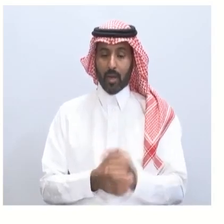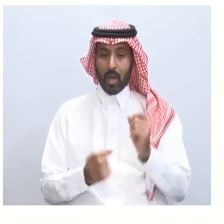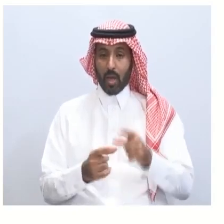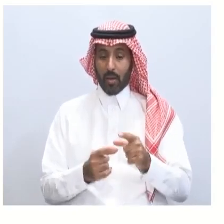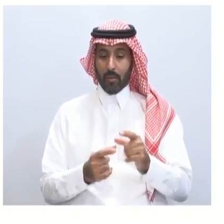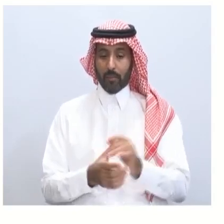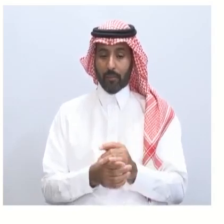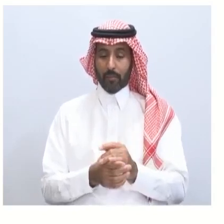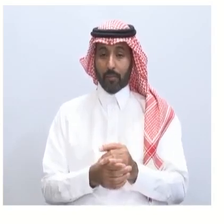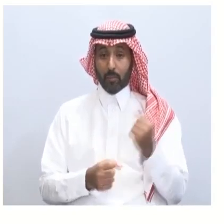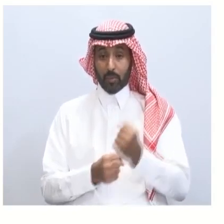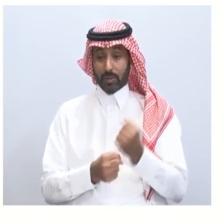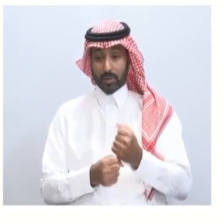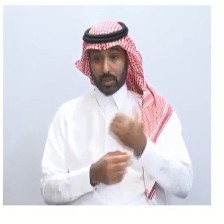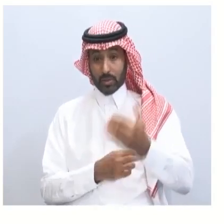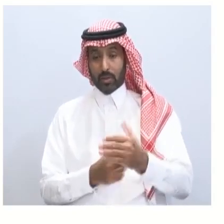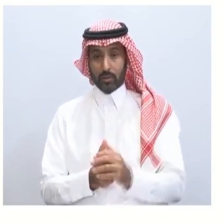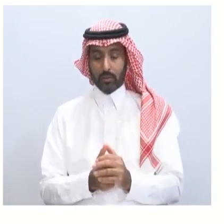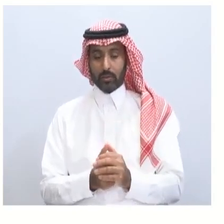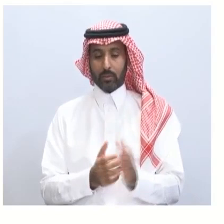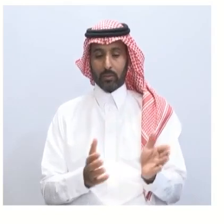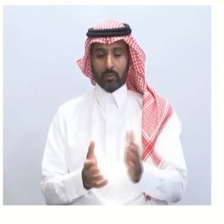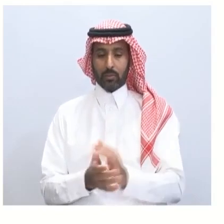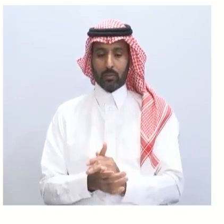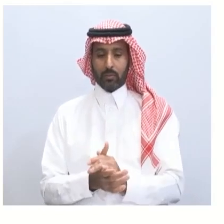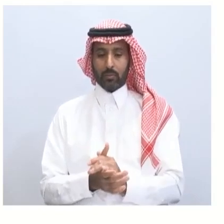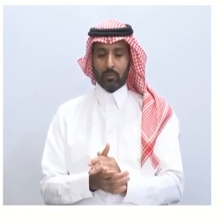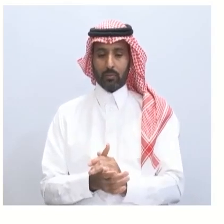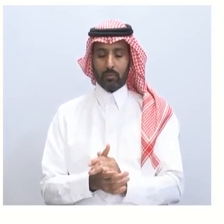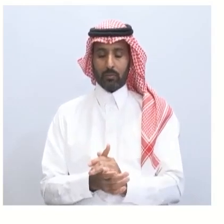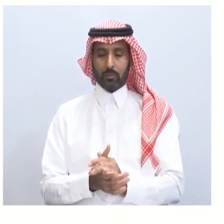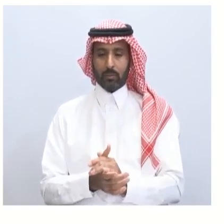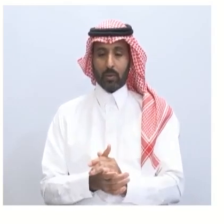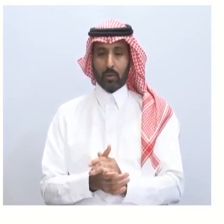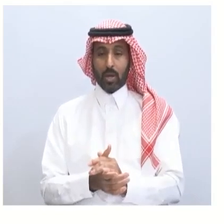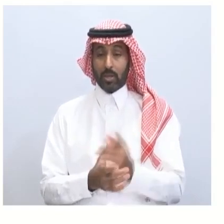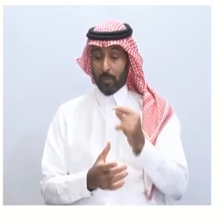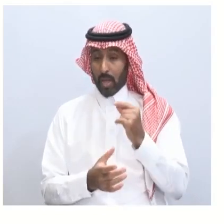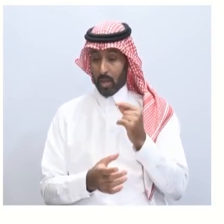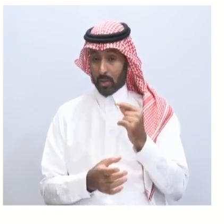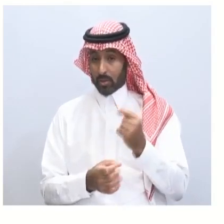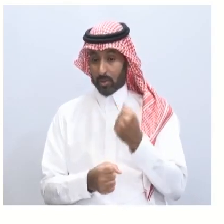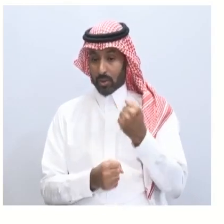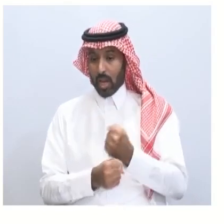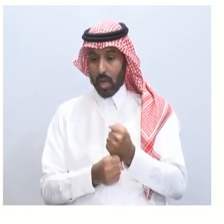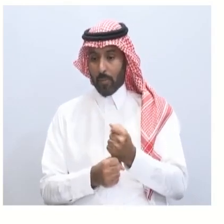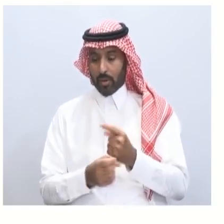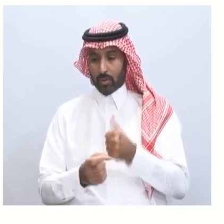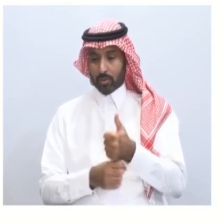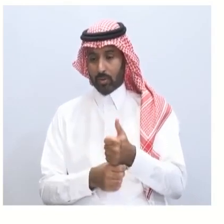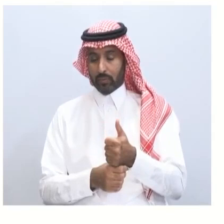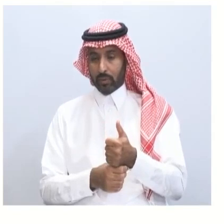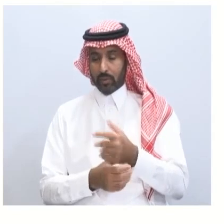ابرز الممارسات الداله على تميز الاعمال وجودتها على المستوى